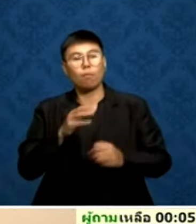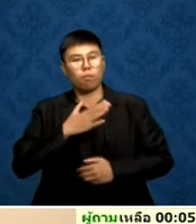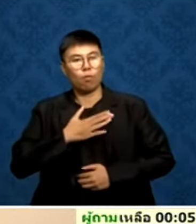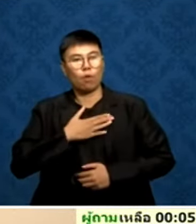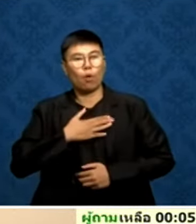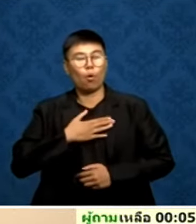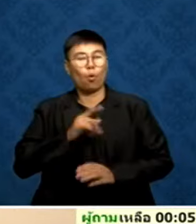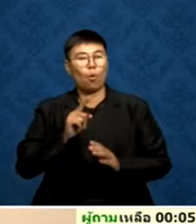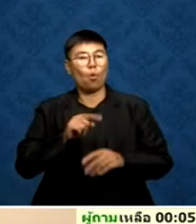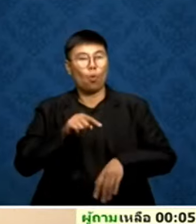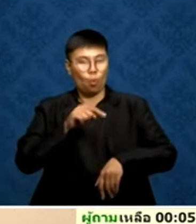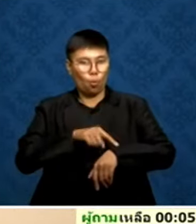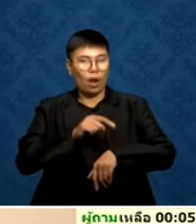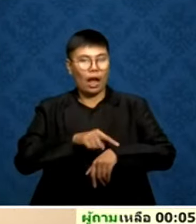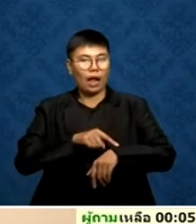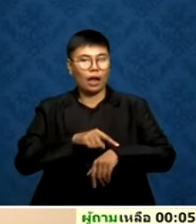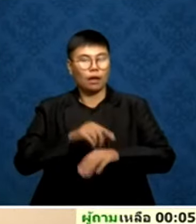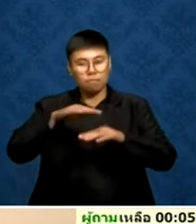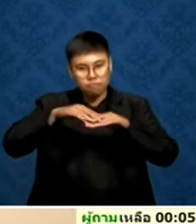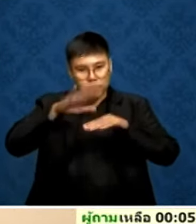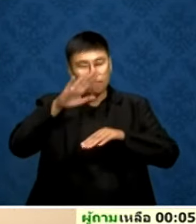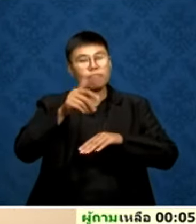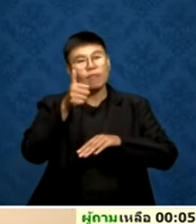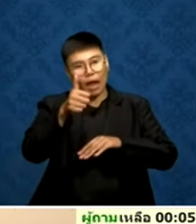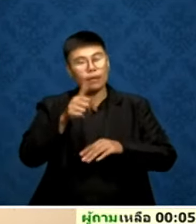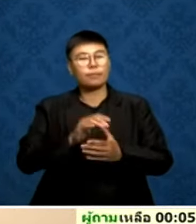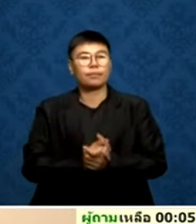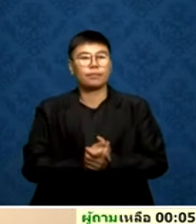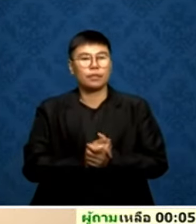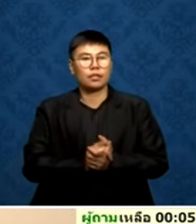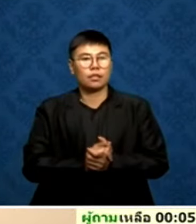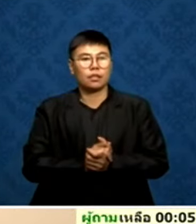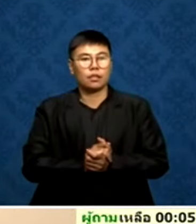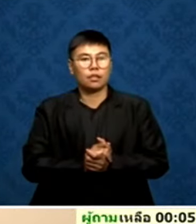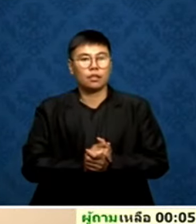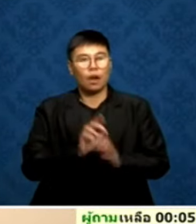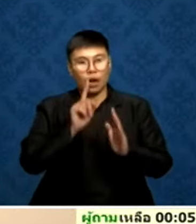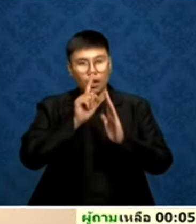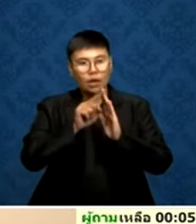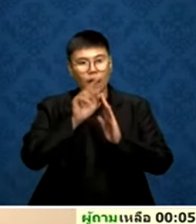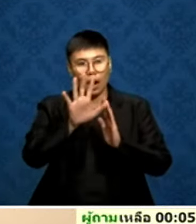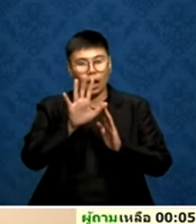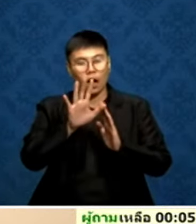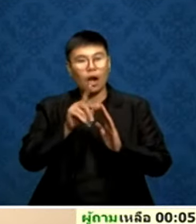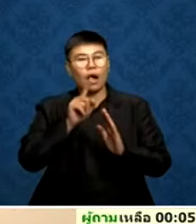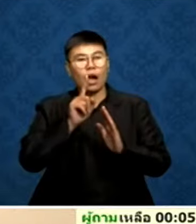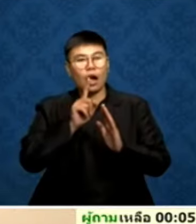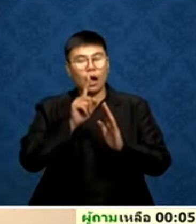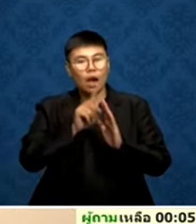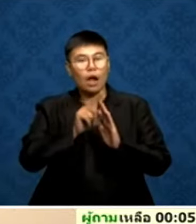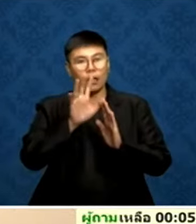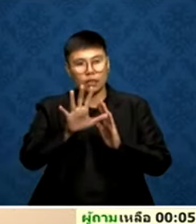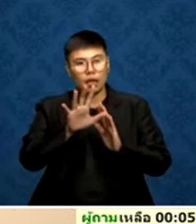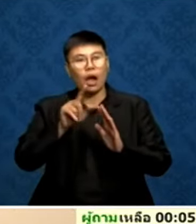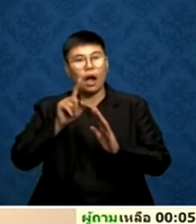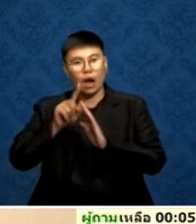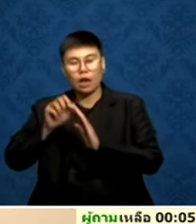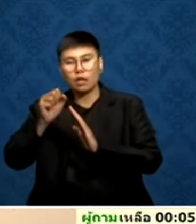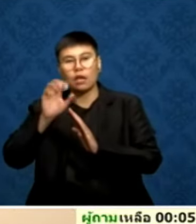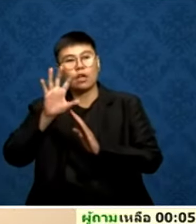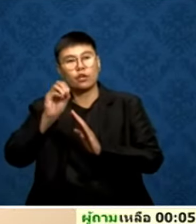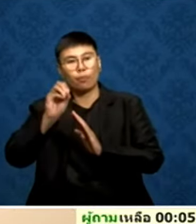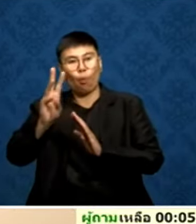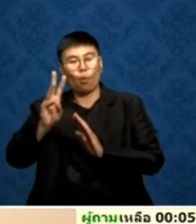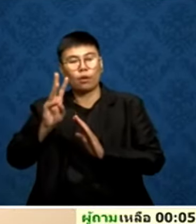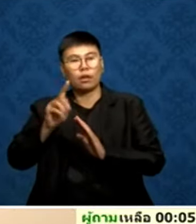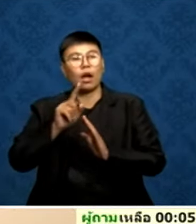นะท่านจะใช้เวลาเกินได้ท่านมีเวลา5นาที56วินาทีท่านใช้เวลาเกินได้56นา